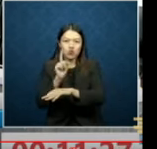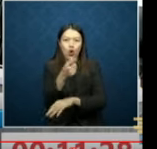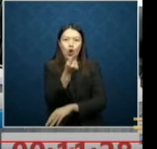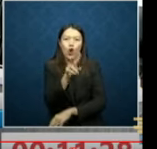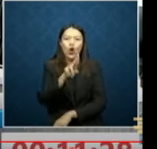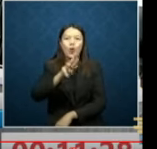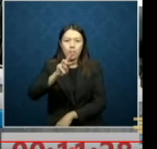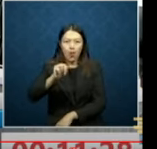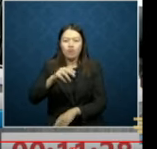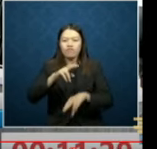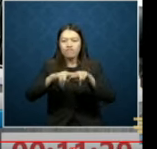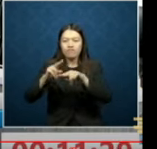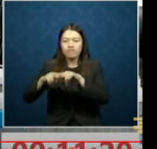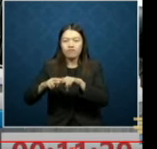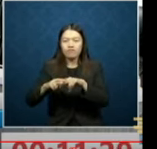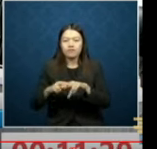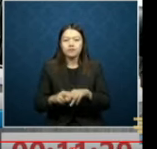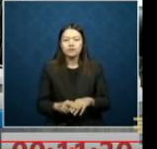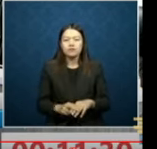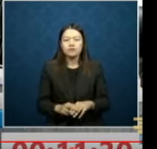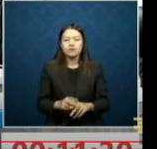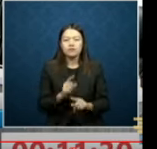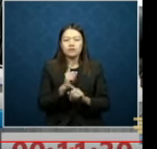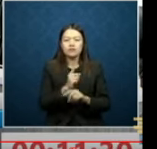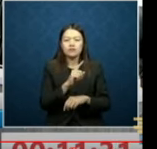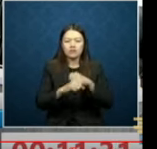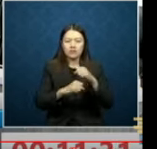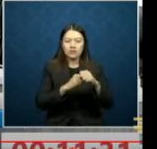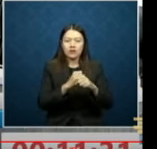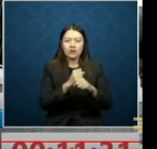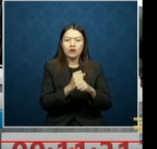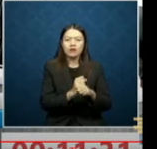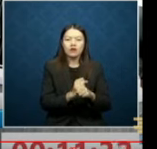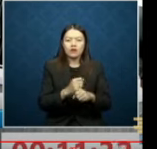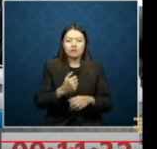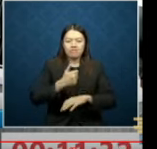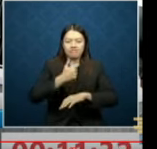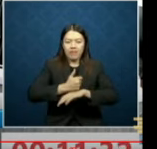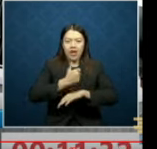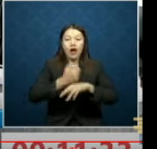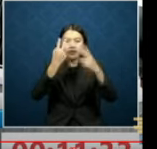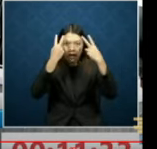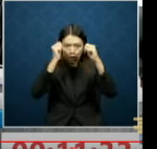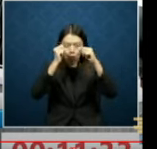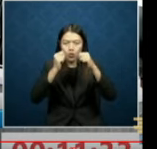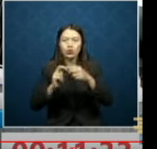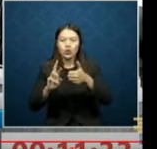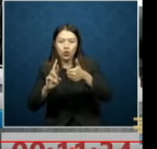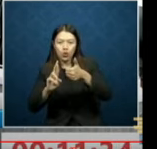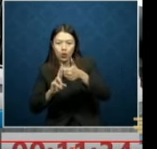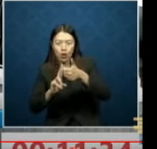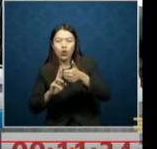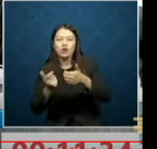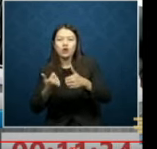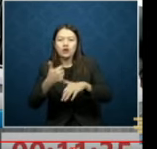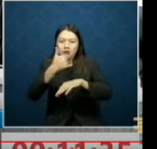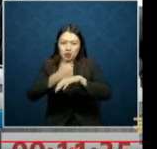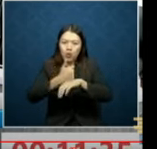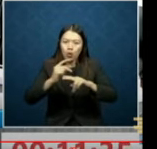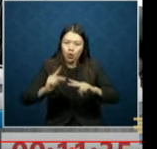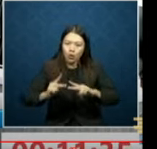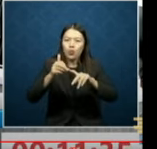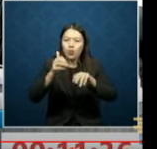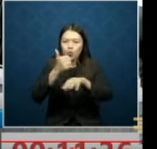คณะรัฐมนตรีตามมาตรา158นี่มันประกอบไปด้วยนายกกับรัฐมนตรีเพราะฉะนั้นคณะรัฐมน